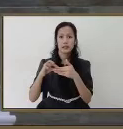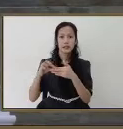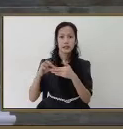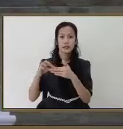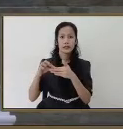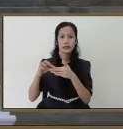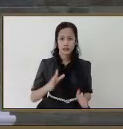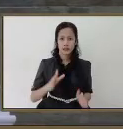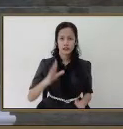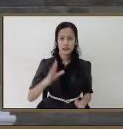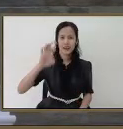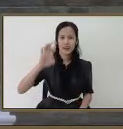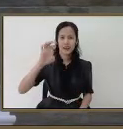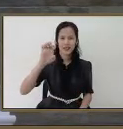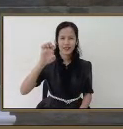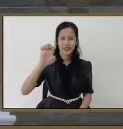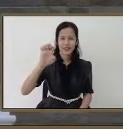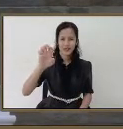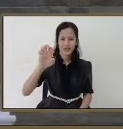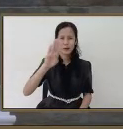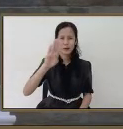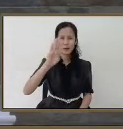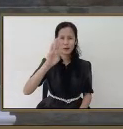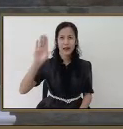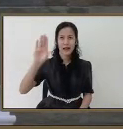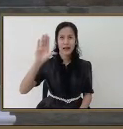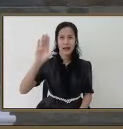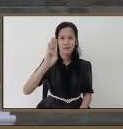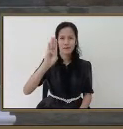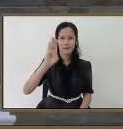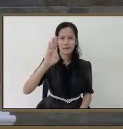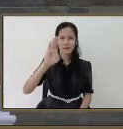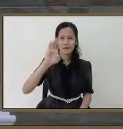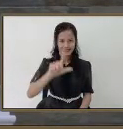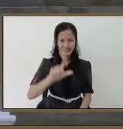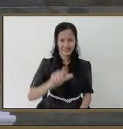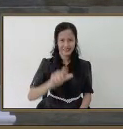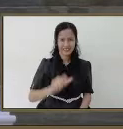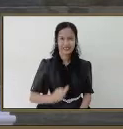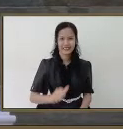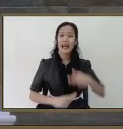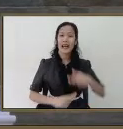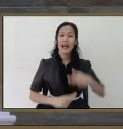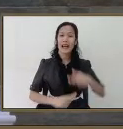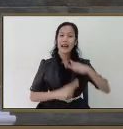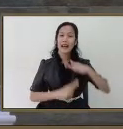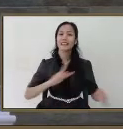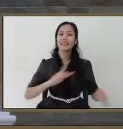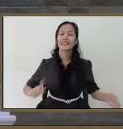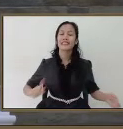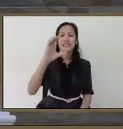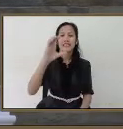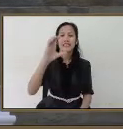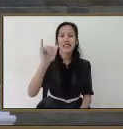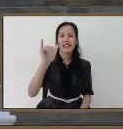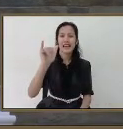and that was under the reign of King Cyrus. King Cyrus,